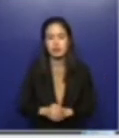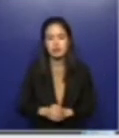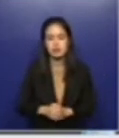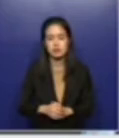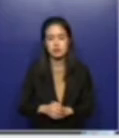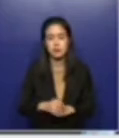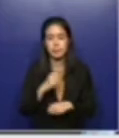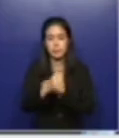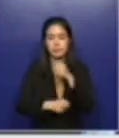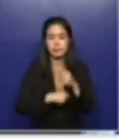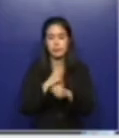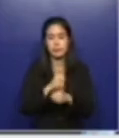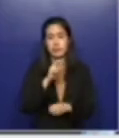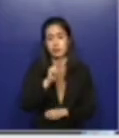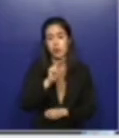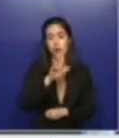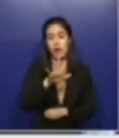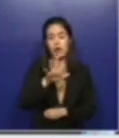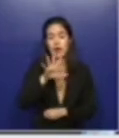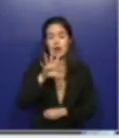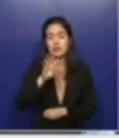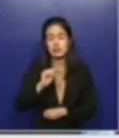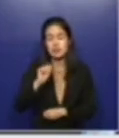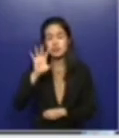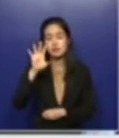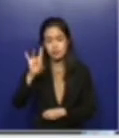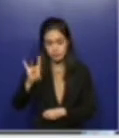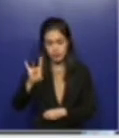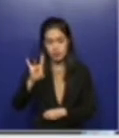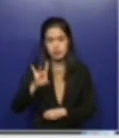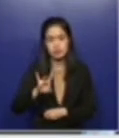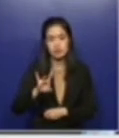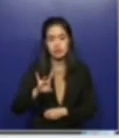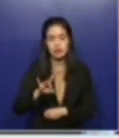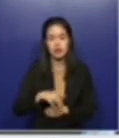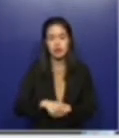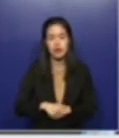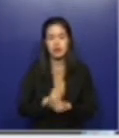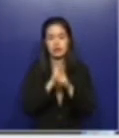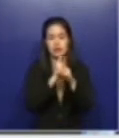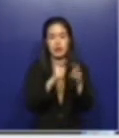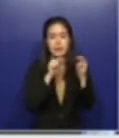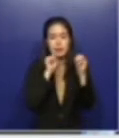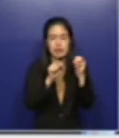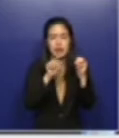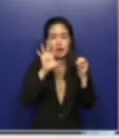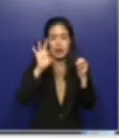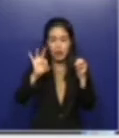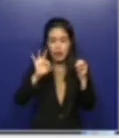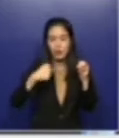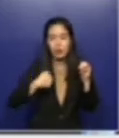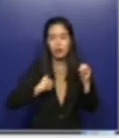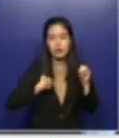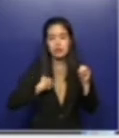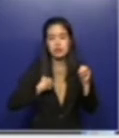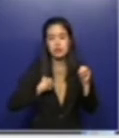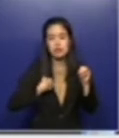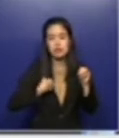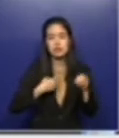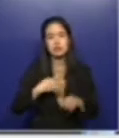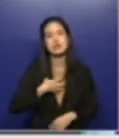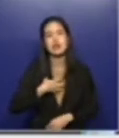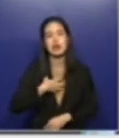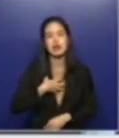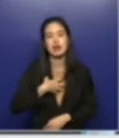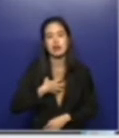กเฉินปี2548ออกข้อกำหนดตามมาตรา9ผมเรียกร้องว่าถ้า